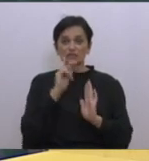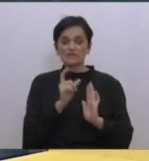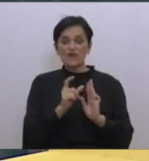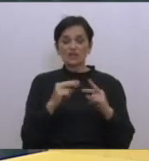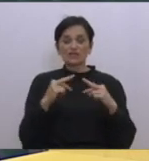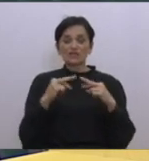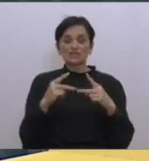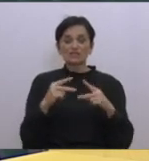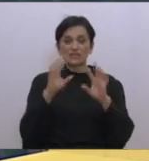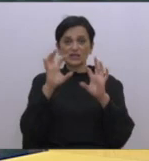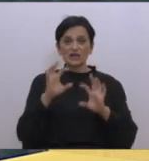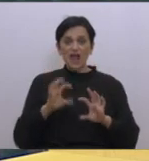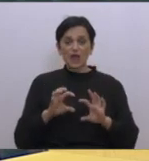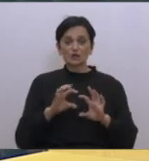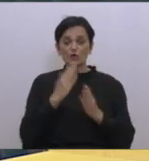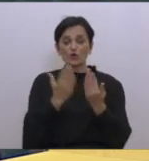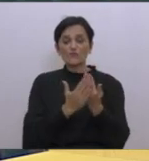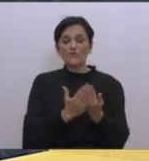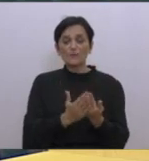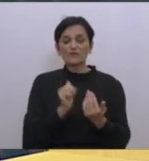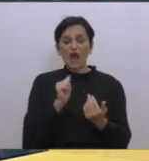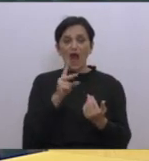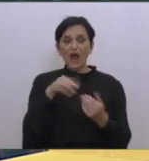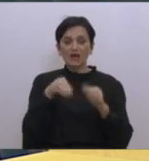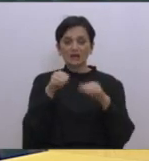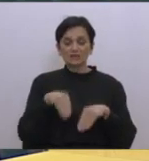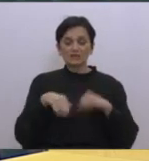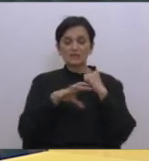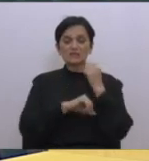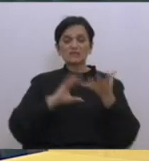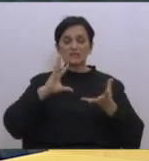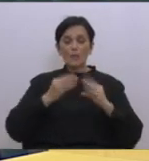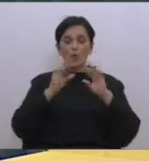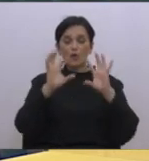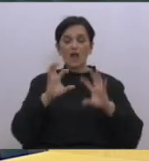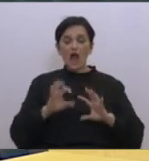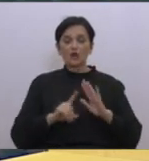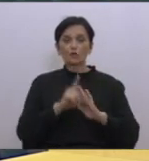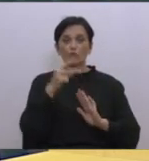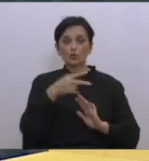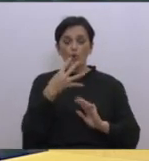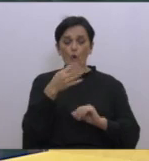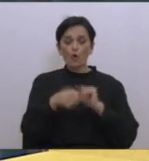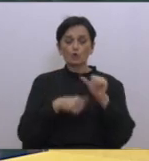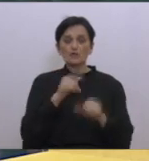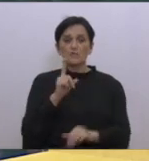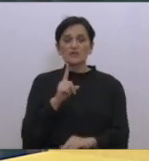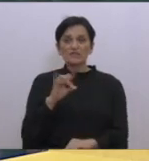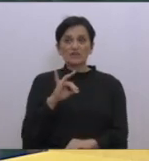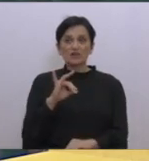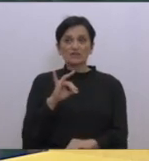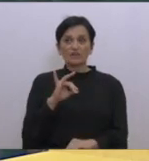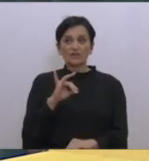ცვლილებები კანონქვემდებარე აქტებში და საბოლოო ჯამში კანონი ძალაში შევიდეს 2024 წლის 1